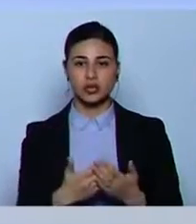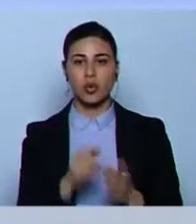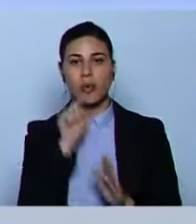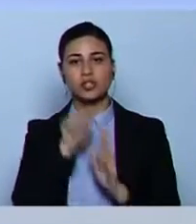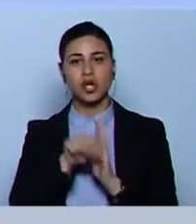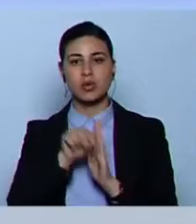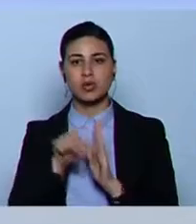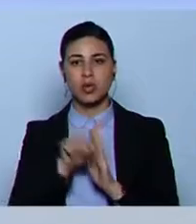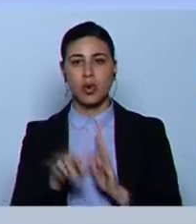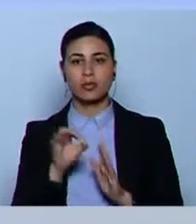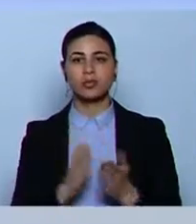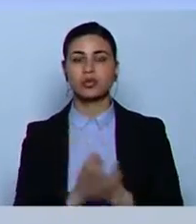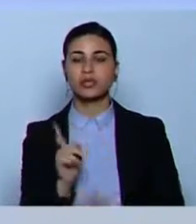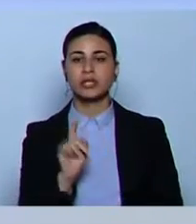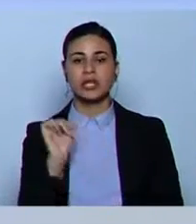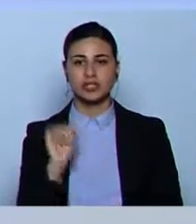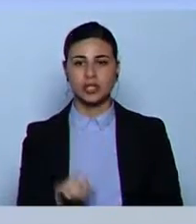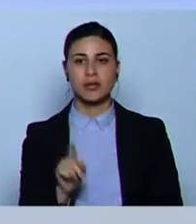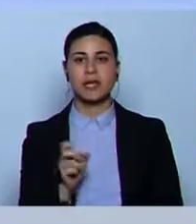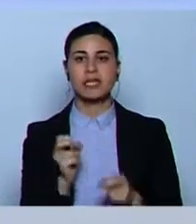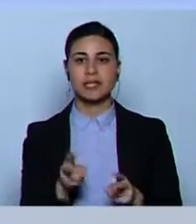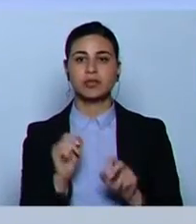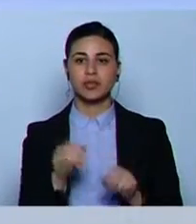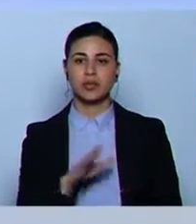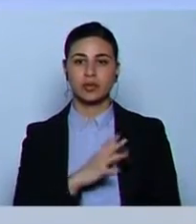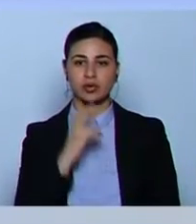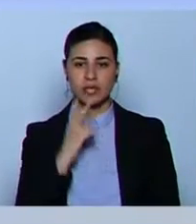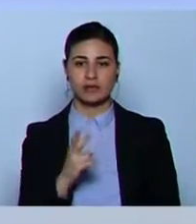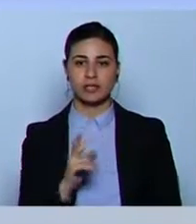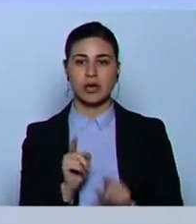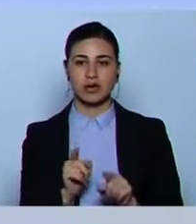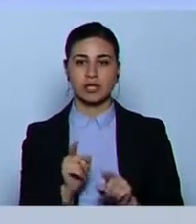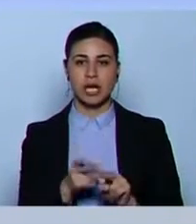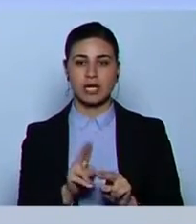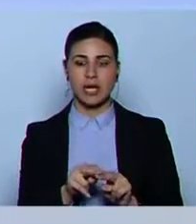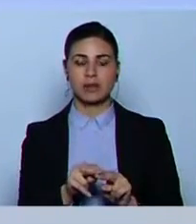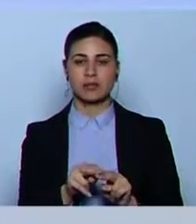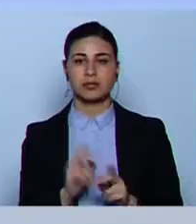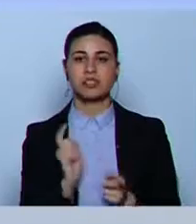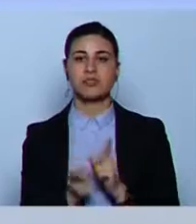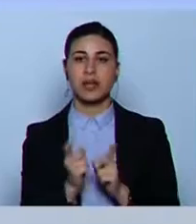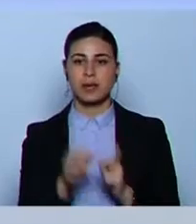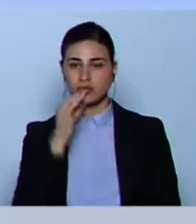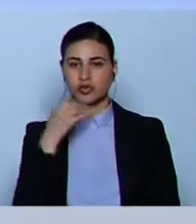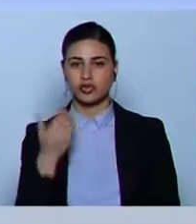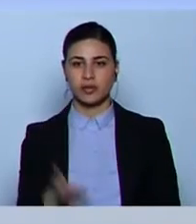ჩართულობის ვთქვათ კუთხით, რა შეიძლება, რა საფრთხეები შეიძლება დავინახოთ აი ამ ცვლილებების